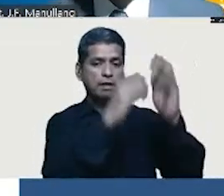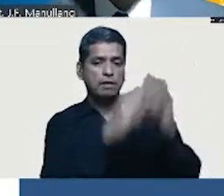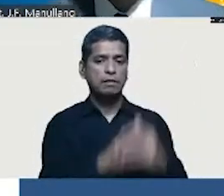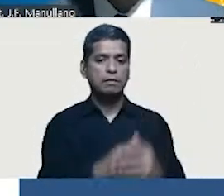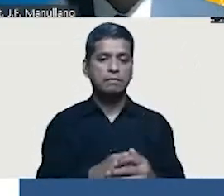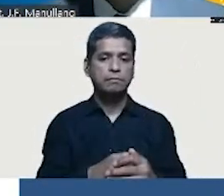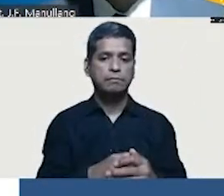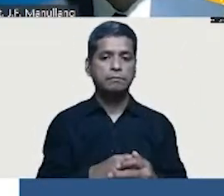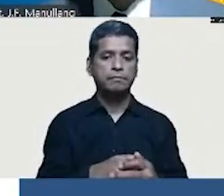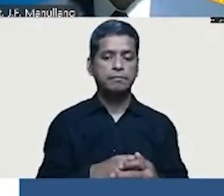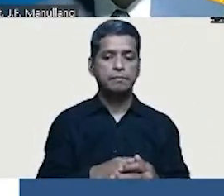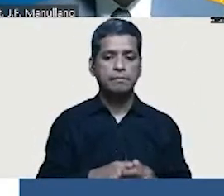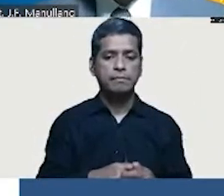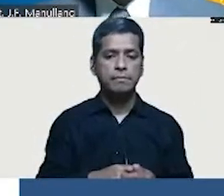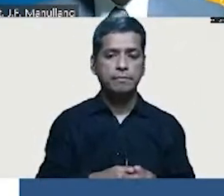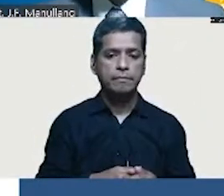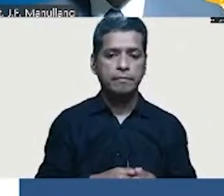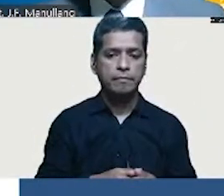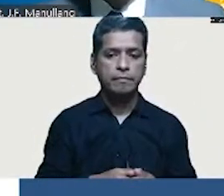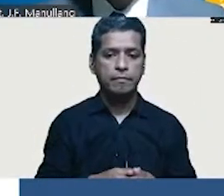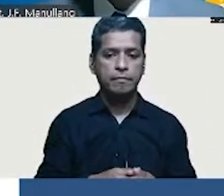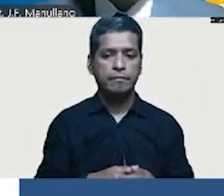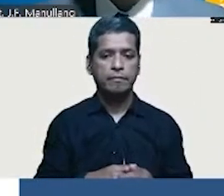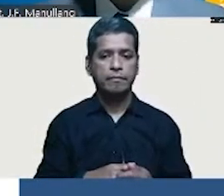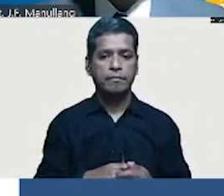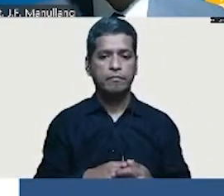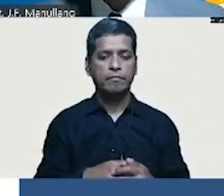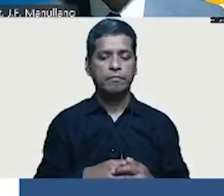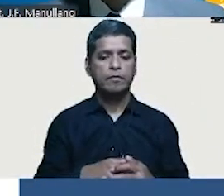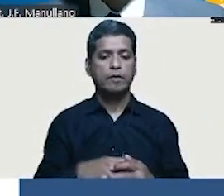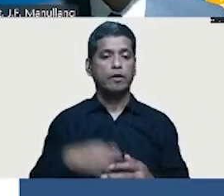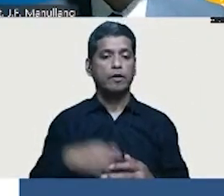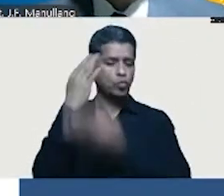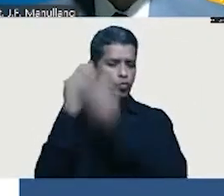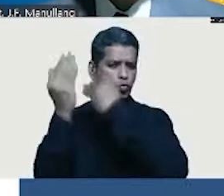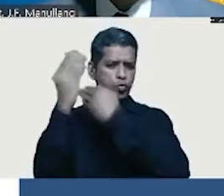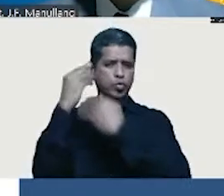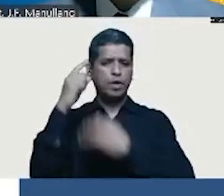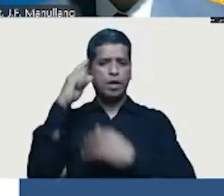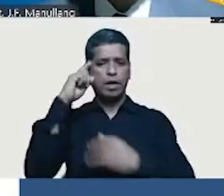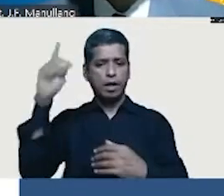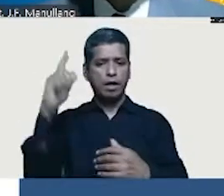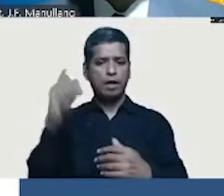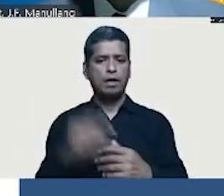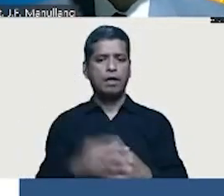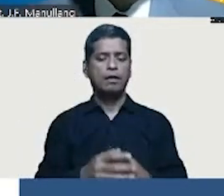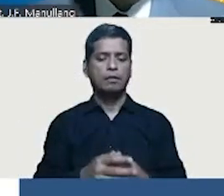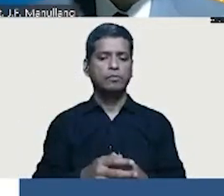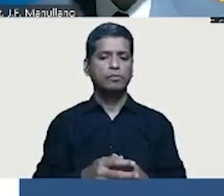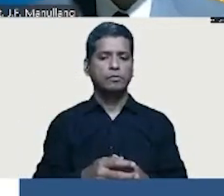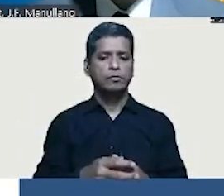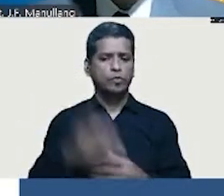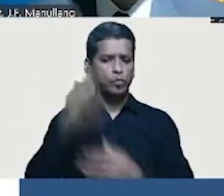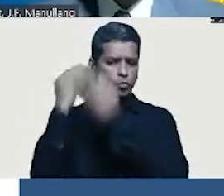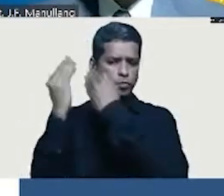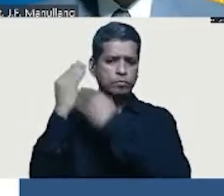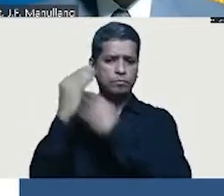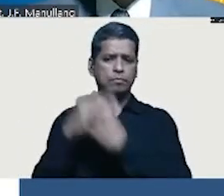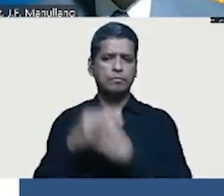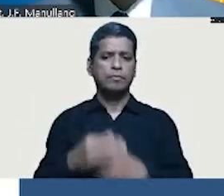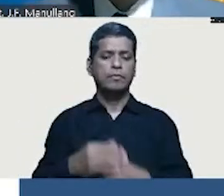ya bawa dari sejak dahulu kala dari sejak purbakala hanya